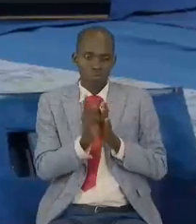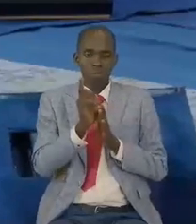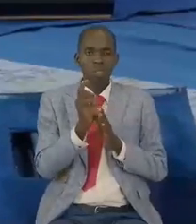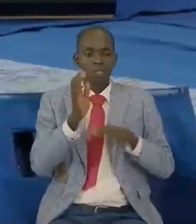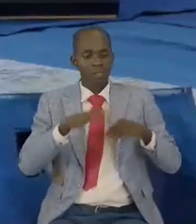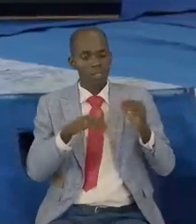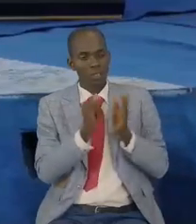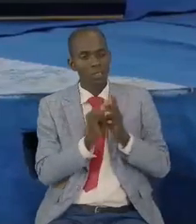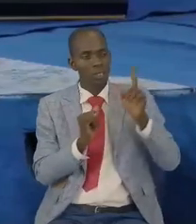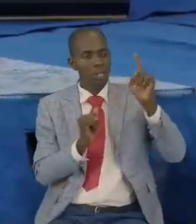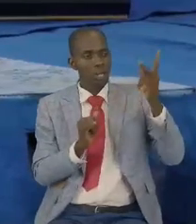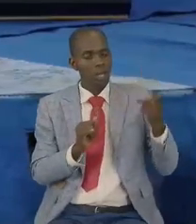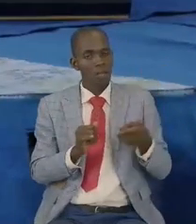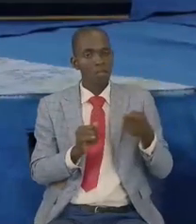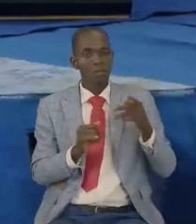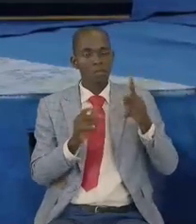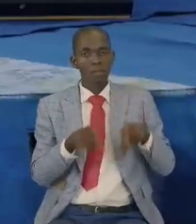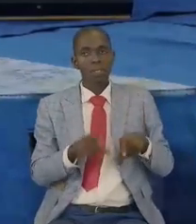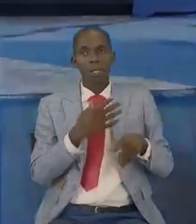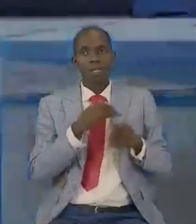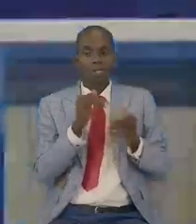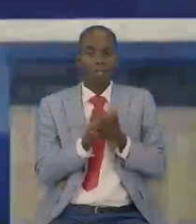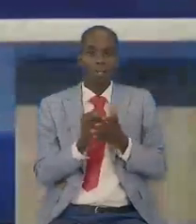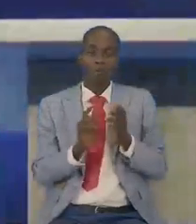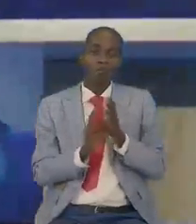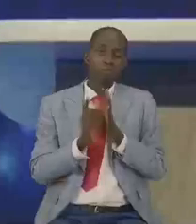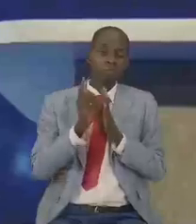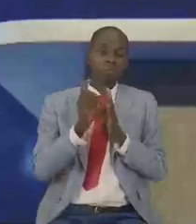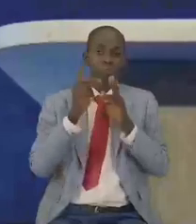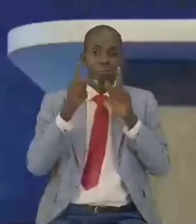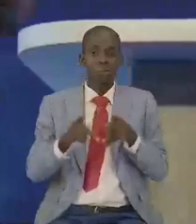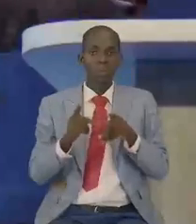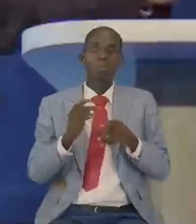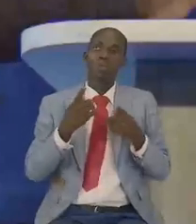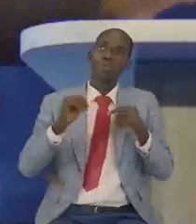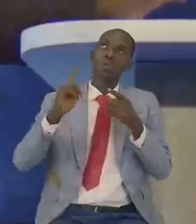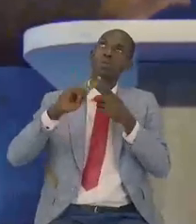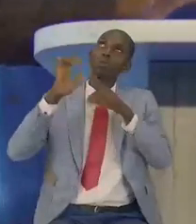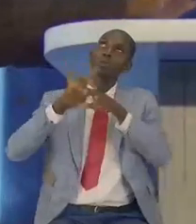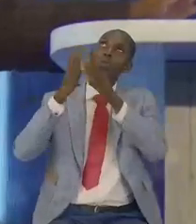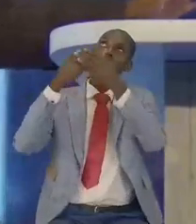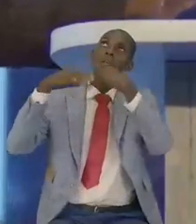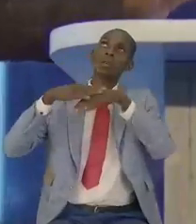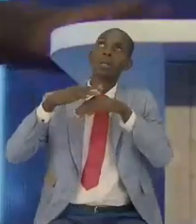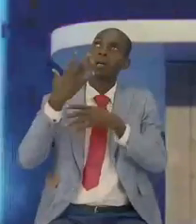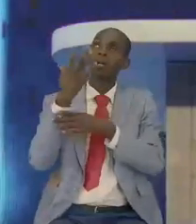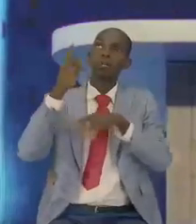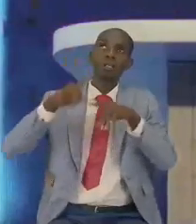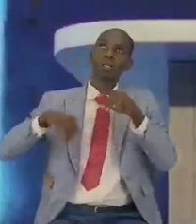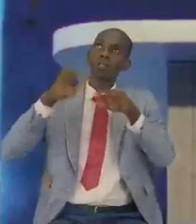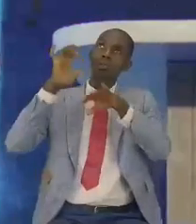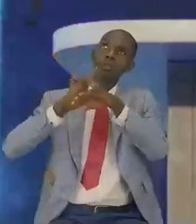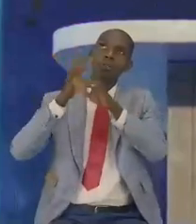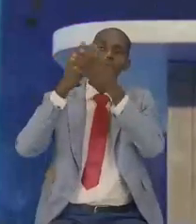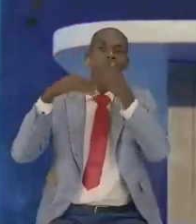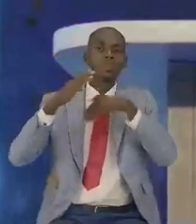personne de taille moyenne. Et la personne élancée étend aussi la main. Et sa main n'arrive pas à toucher le ciel. Et nous regardons